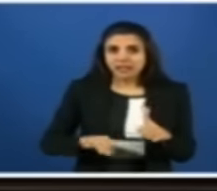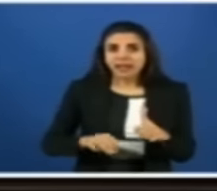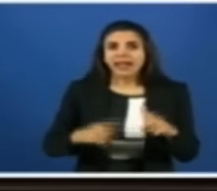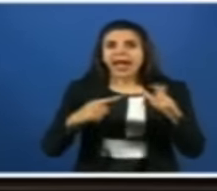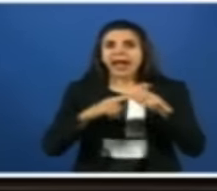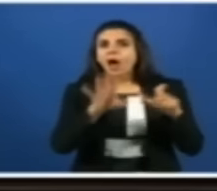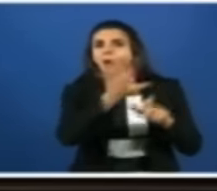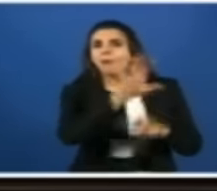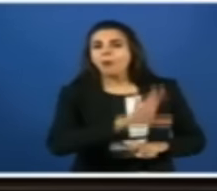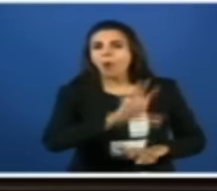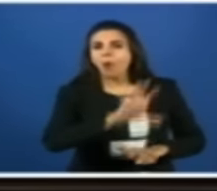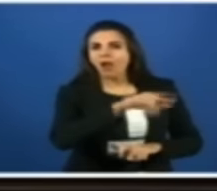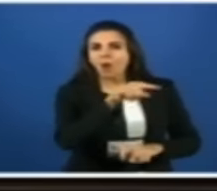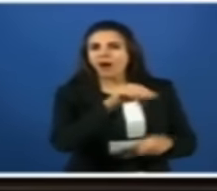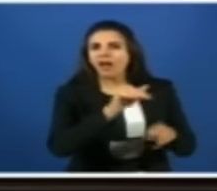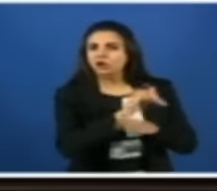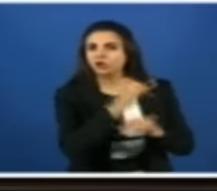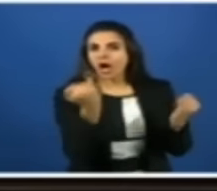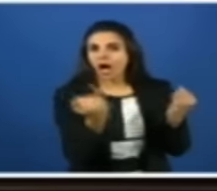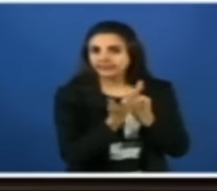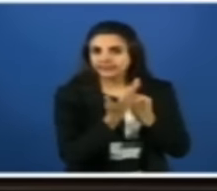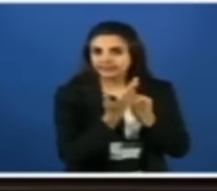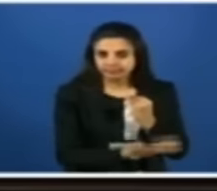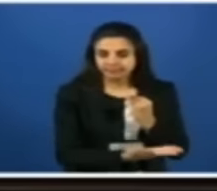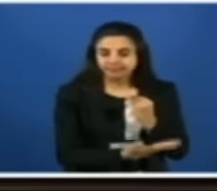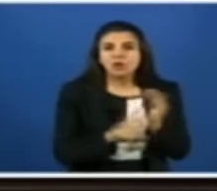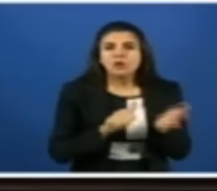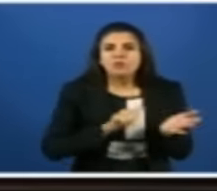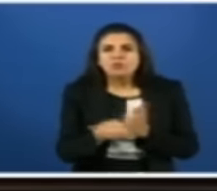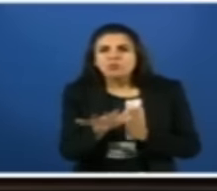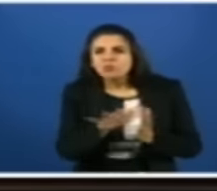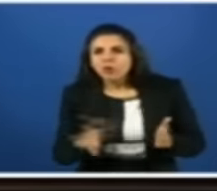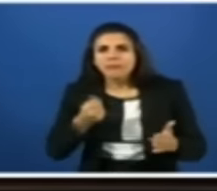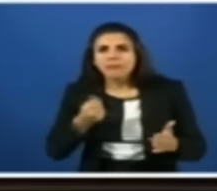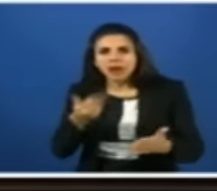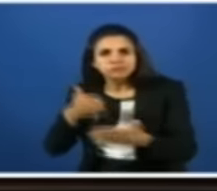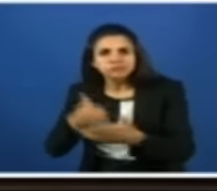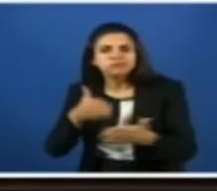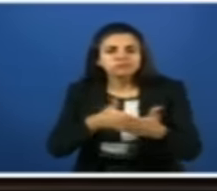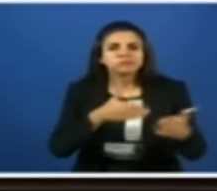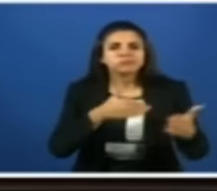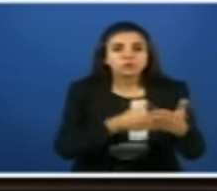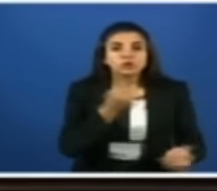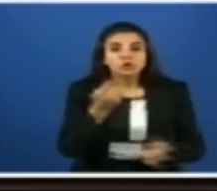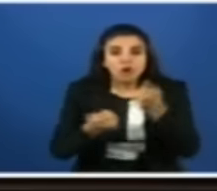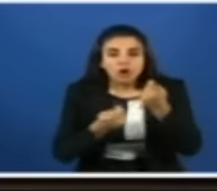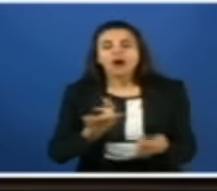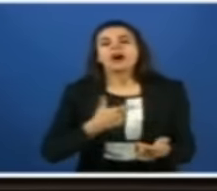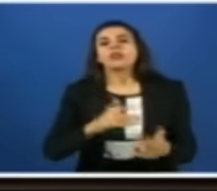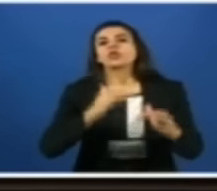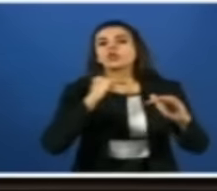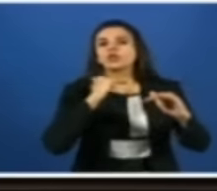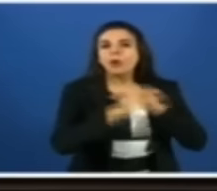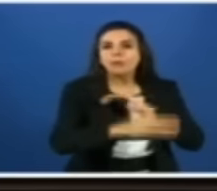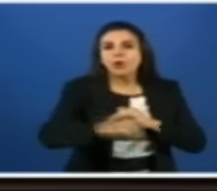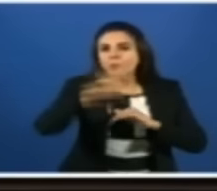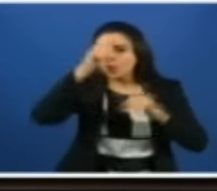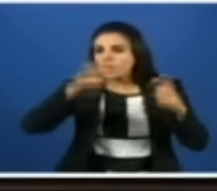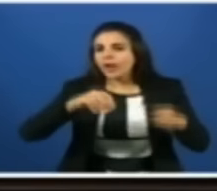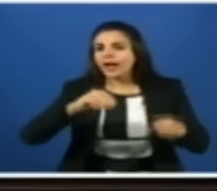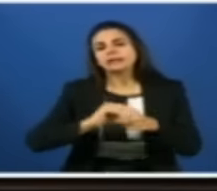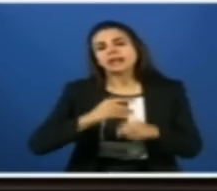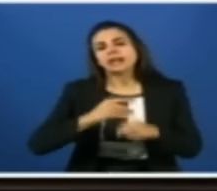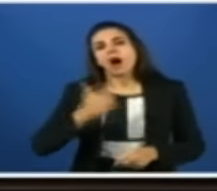Ege'deki kardeşlerimiz olmak üzere bütün bu yatırımların milletimize, ülkemize